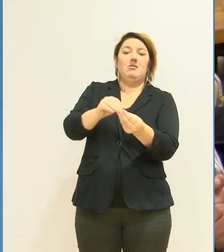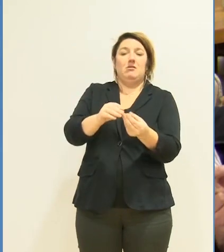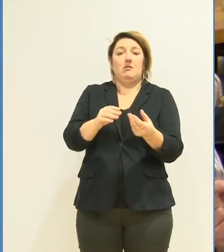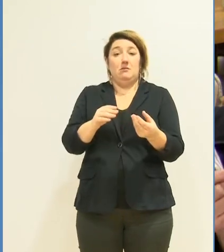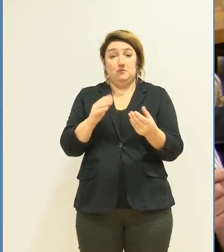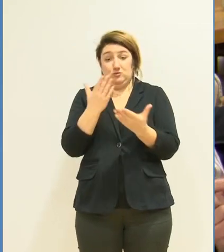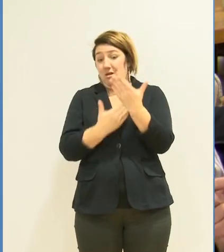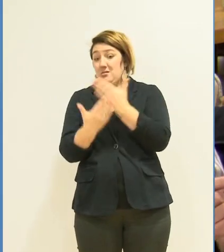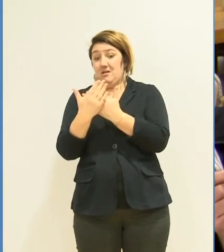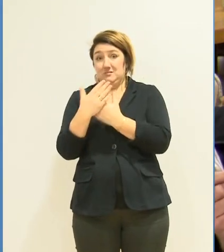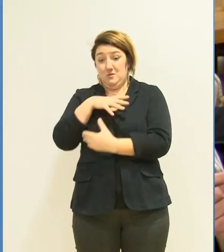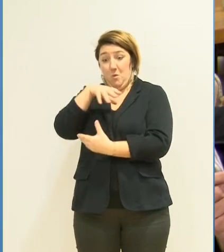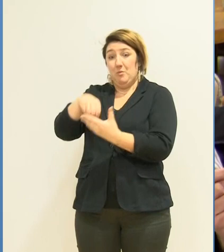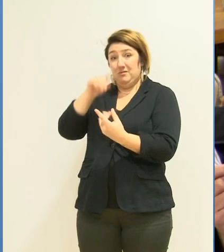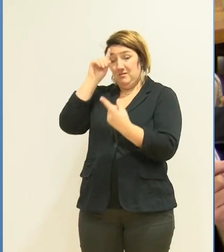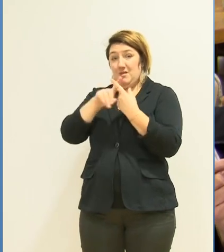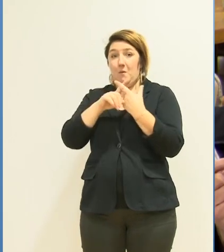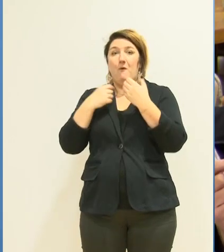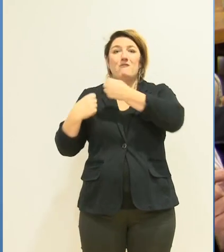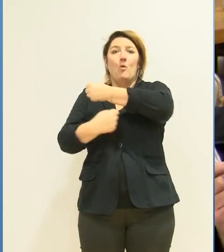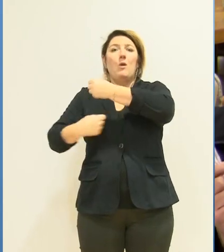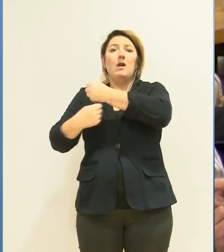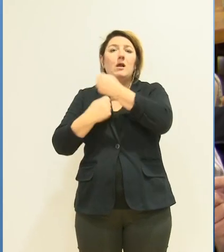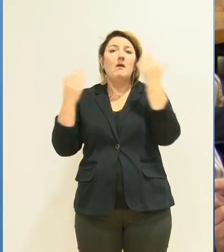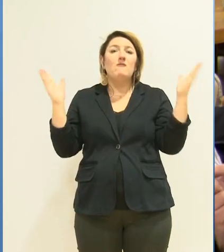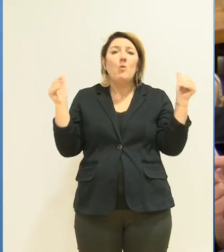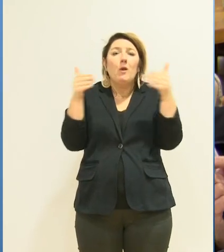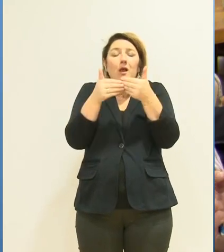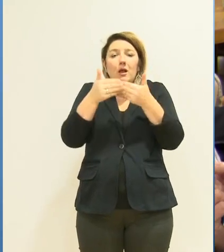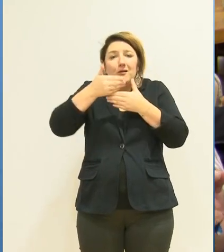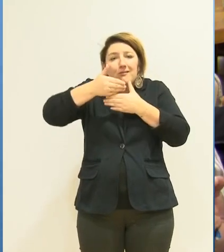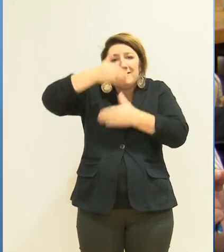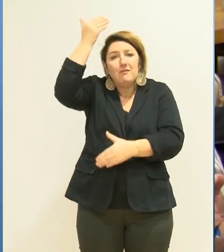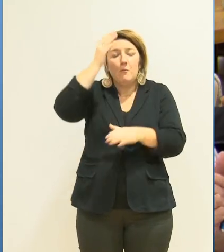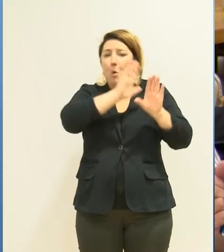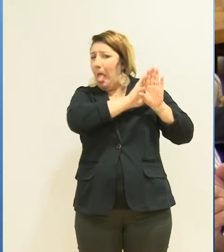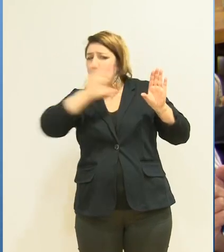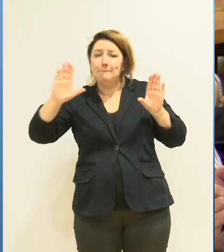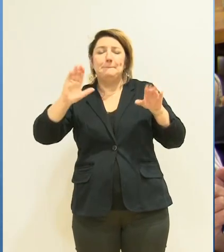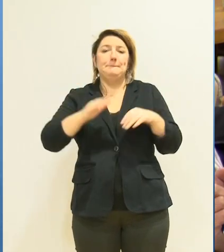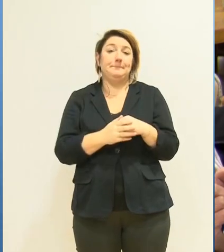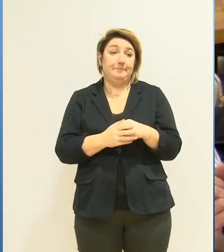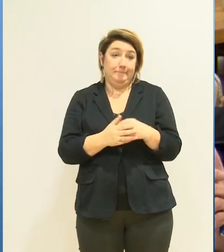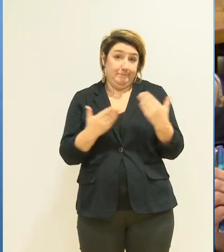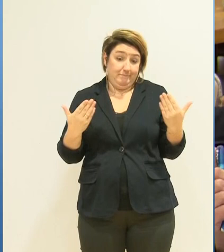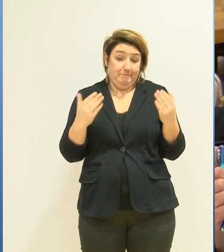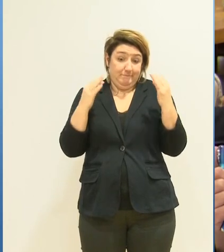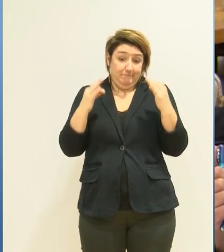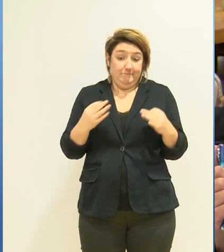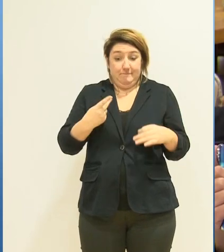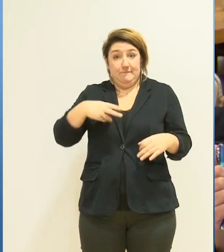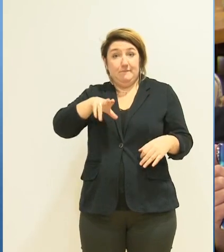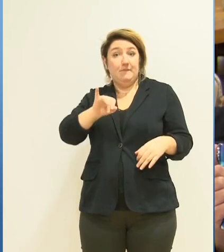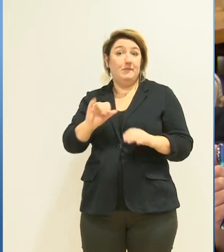donc on a un vrai enjeu de bien intégrer ces sujets là et c'est justement l'objet du pays et lui que de le